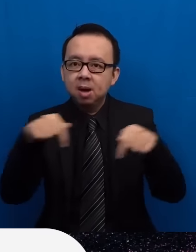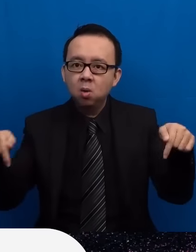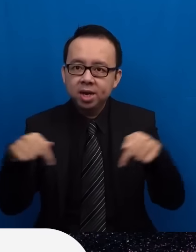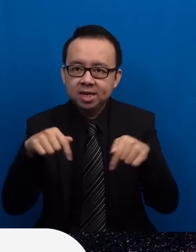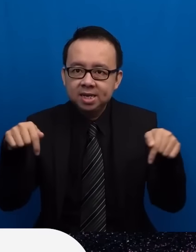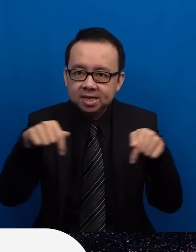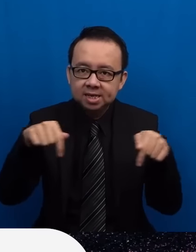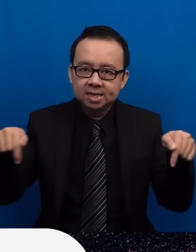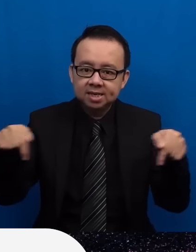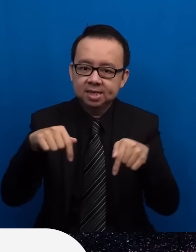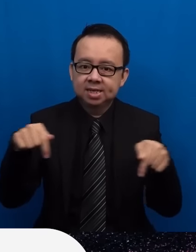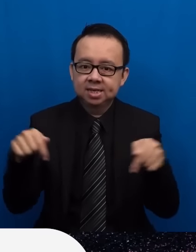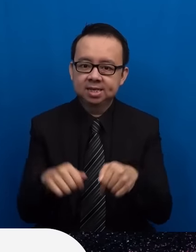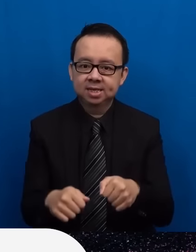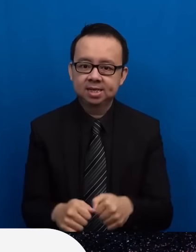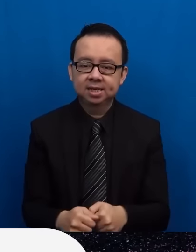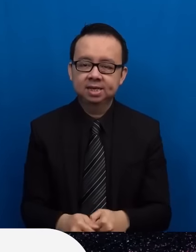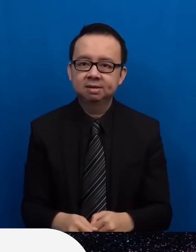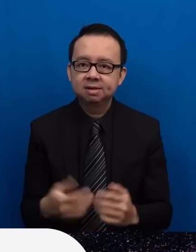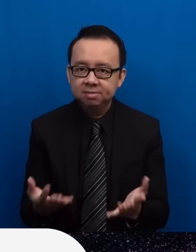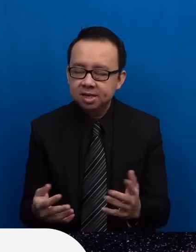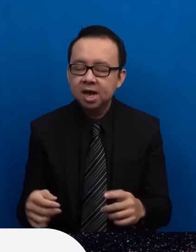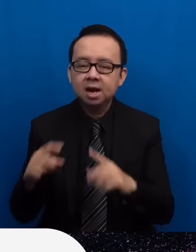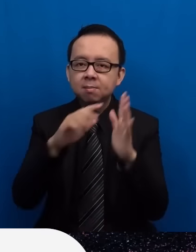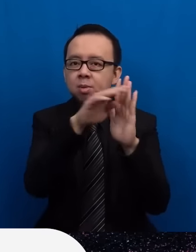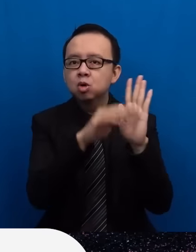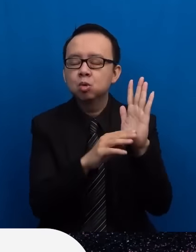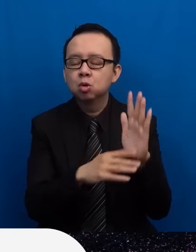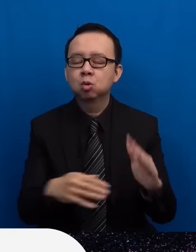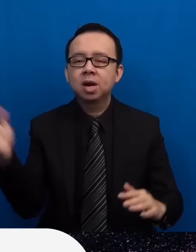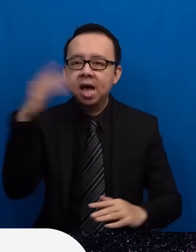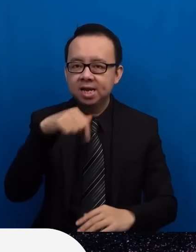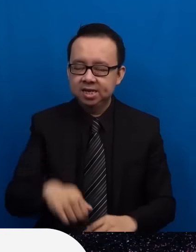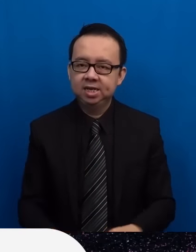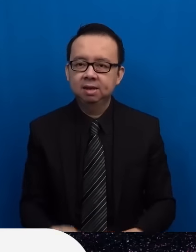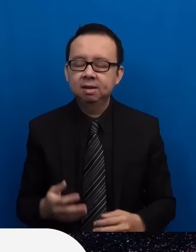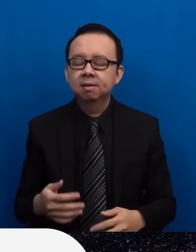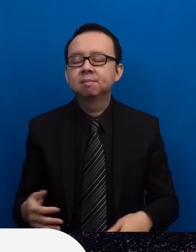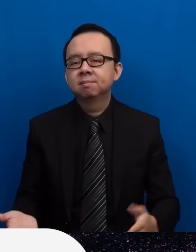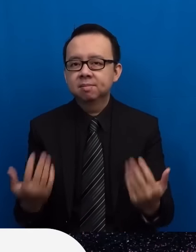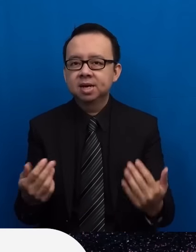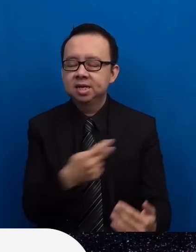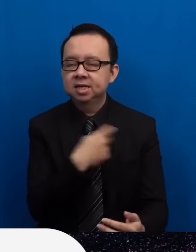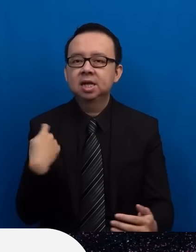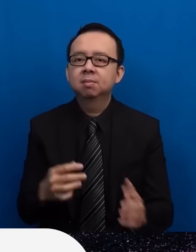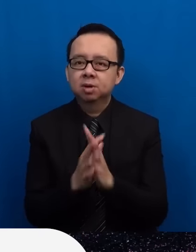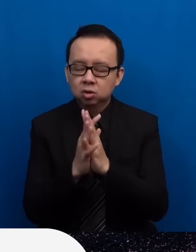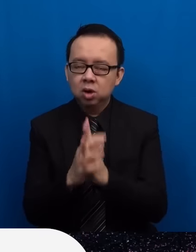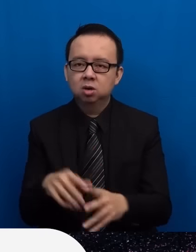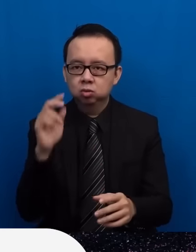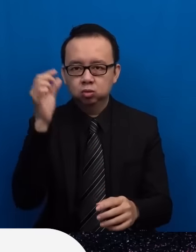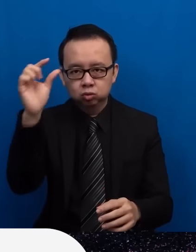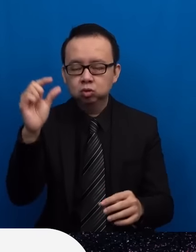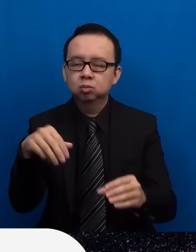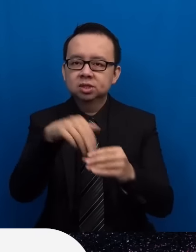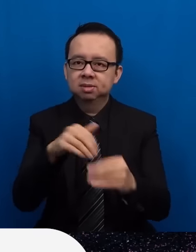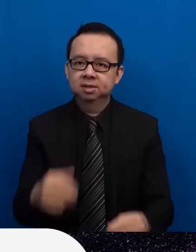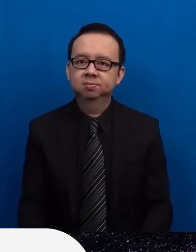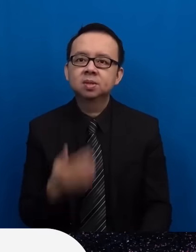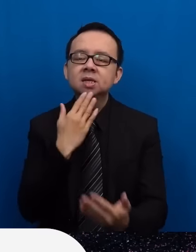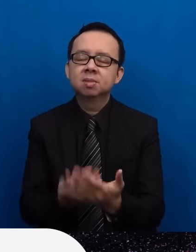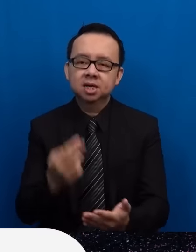layar kaca Anda maupun di handphone Anda. Demikian pengumuman untuk hari ini dan mari kita sama-sama berdoa untuk persembahan kita. Terima kasih Tuhan,